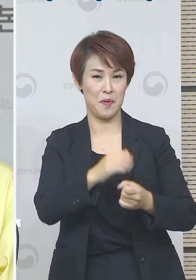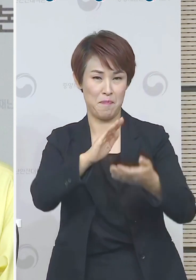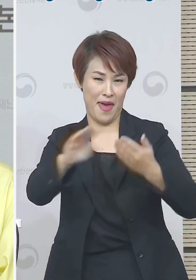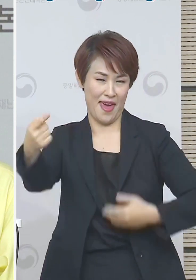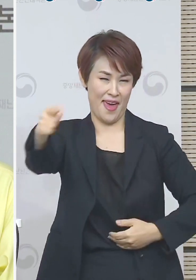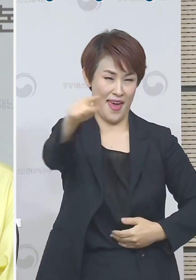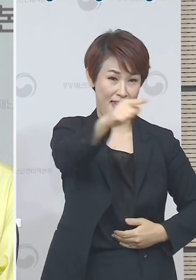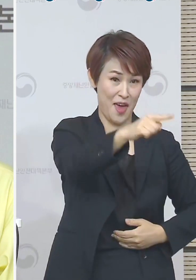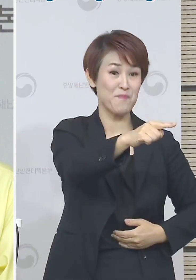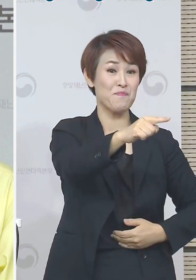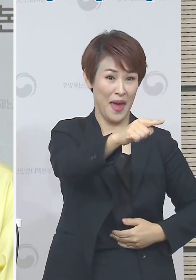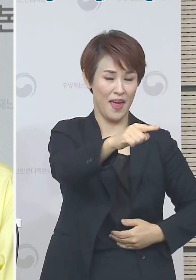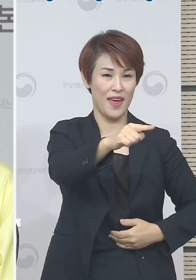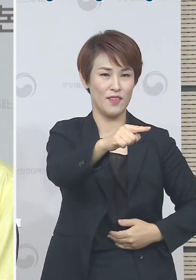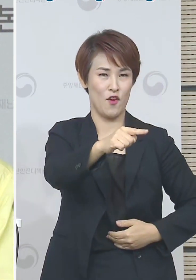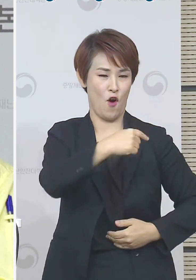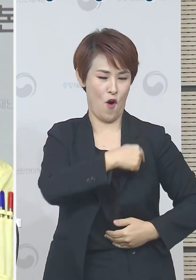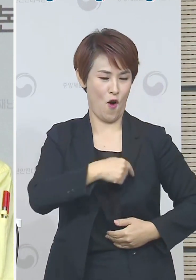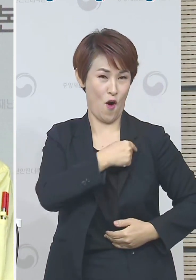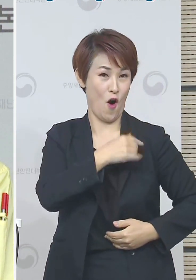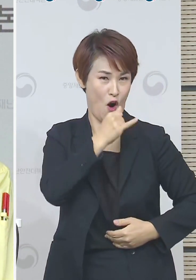의료진들에게 증정할 계획입니다.